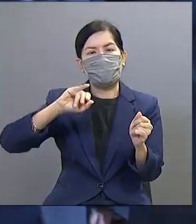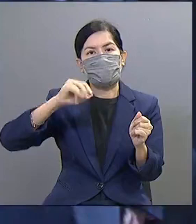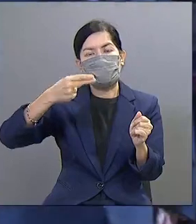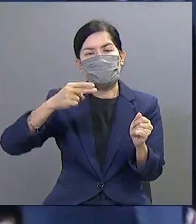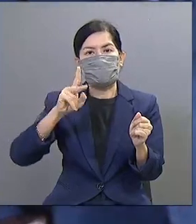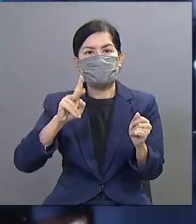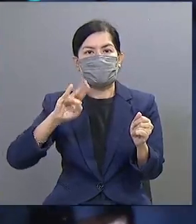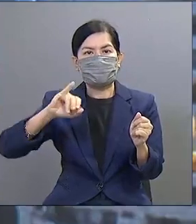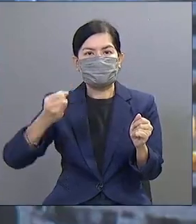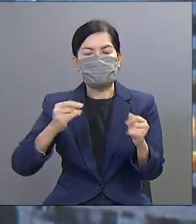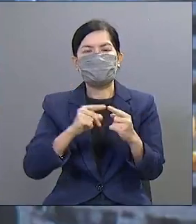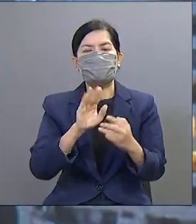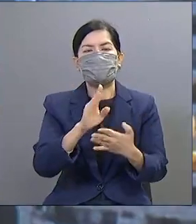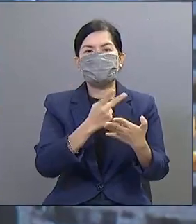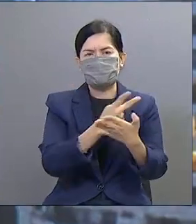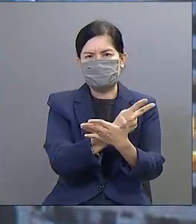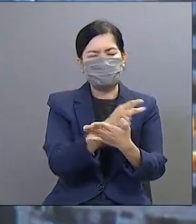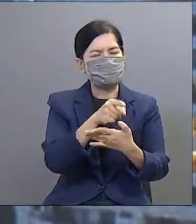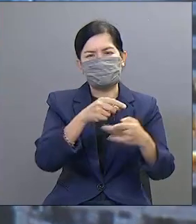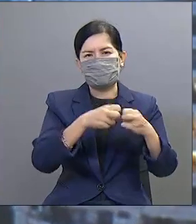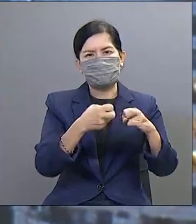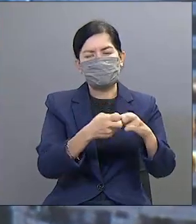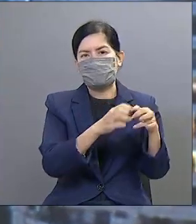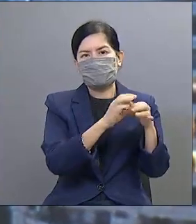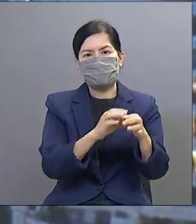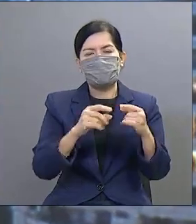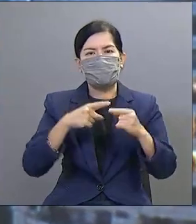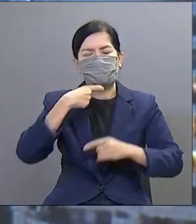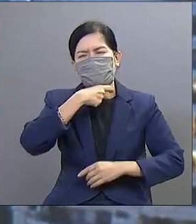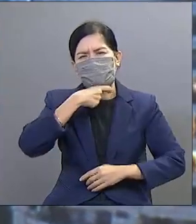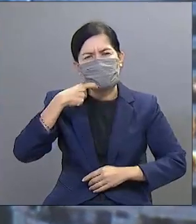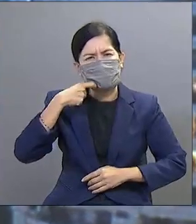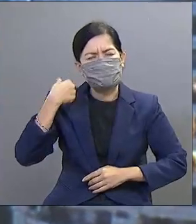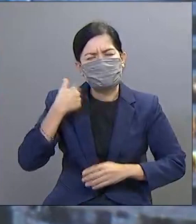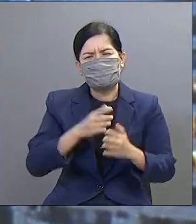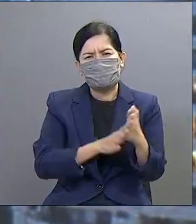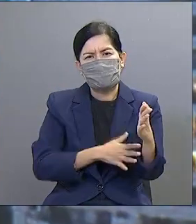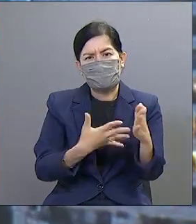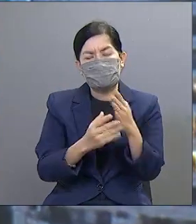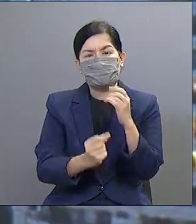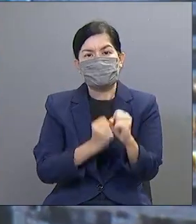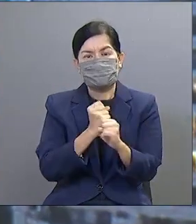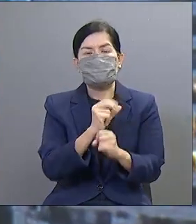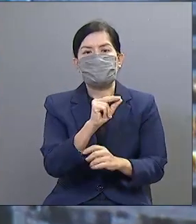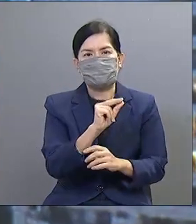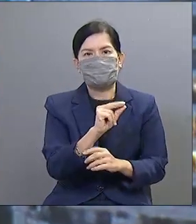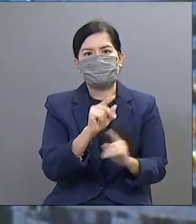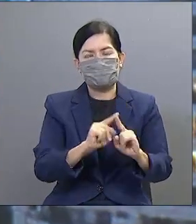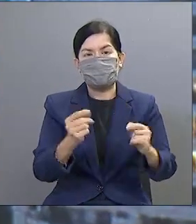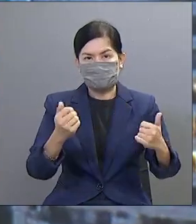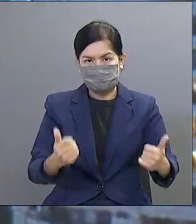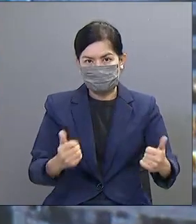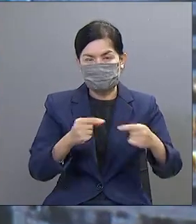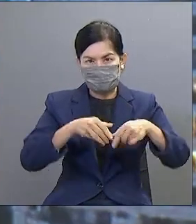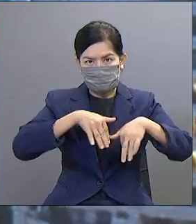ว่าพื้ที่นี้จรๆ้วนะคะมีปัหาเรื่องของการแงแบส้ำซากมายาวนานกวา 30 ปีแล้วแต่ว่านัตอนนี้